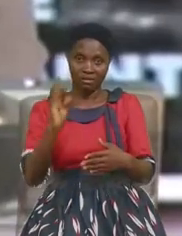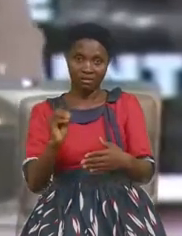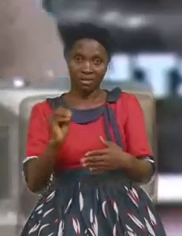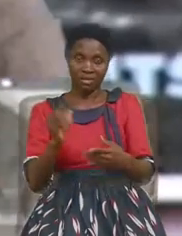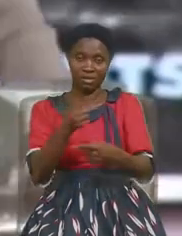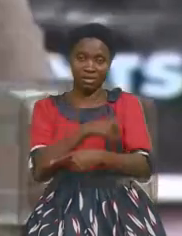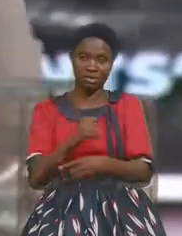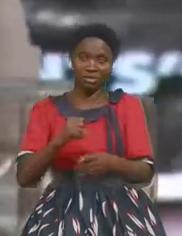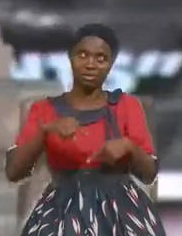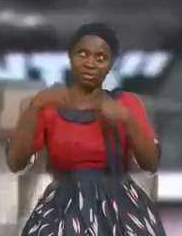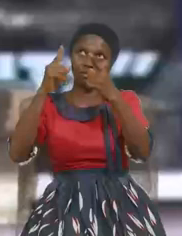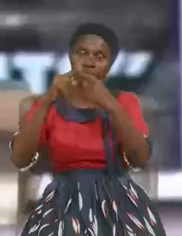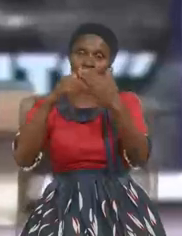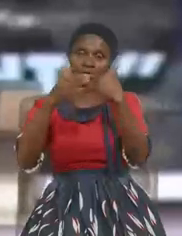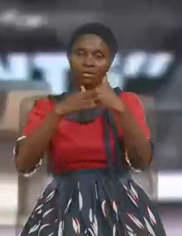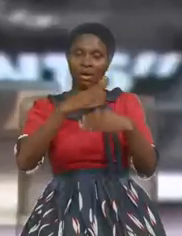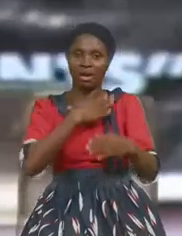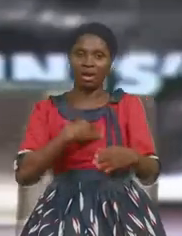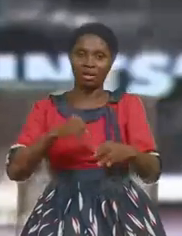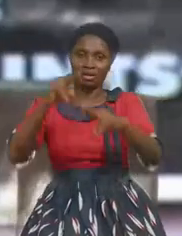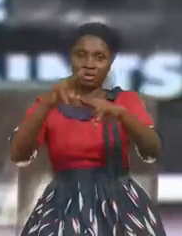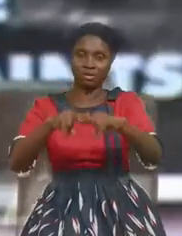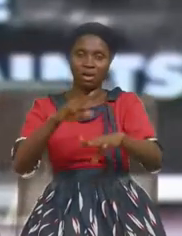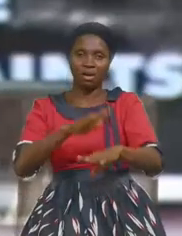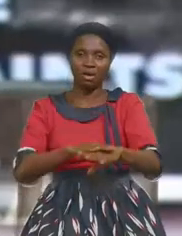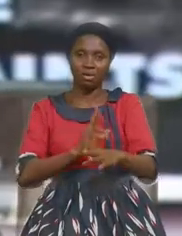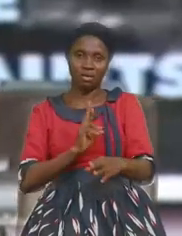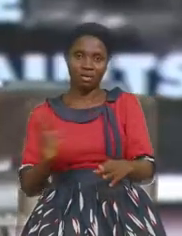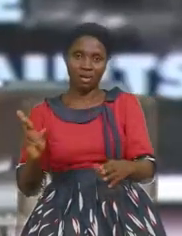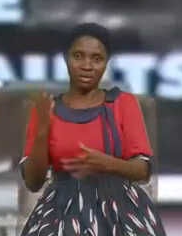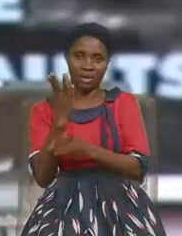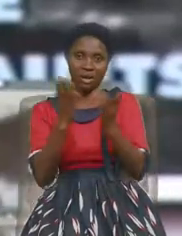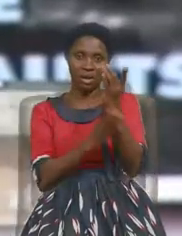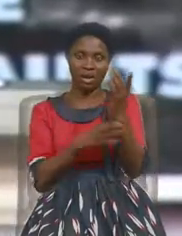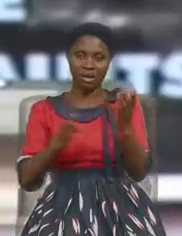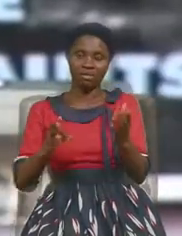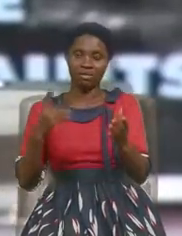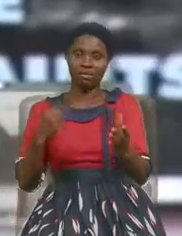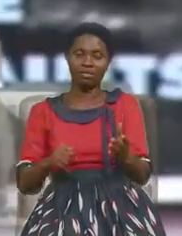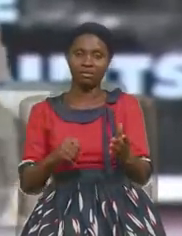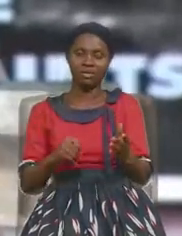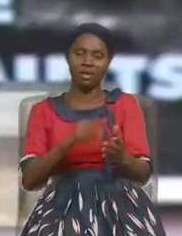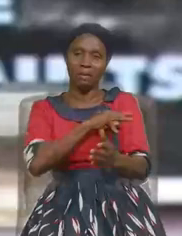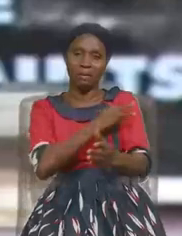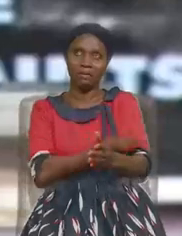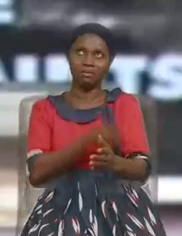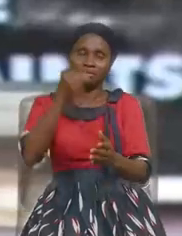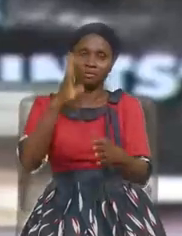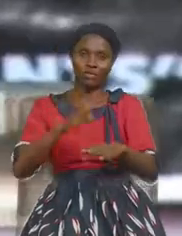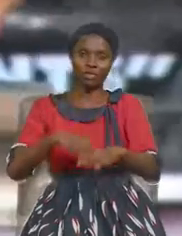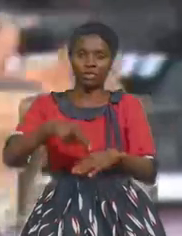Et il est assis à la droite de la majesté en haut. Et maintenant, il dit, il